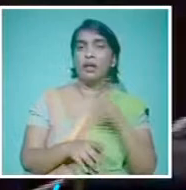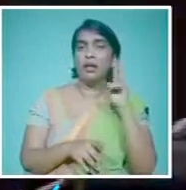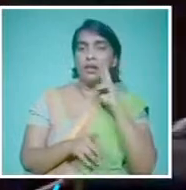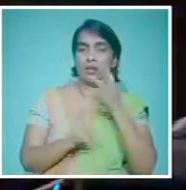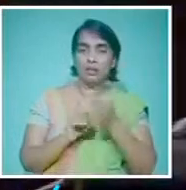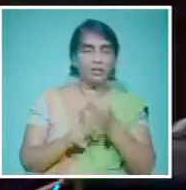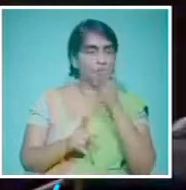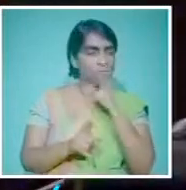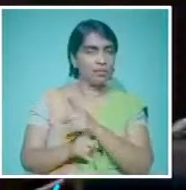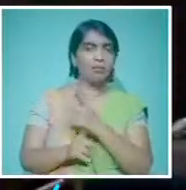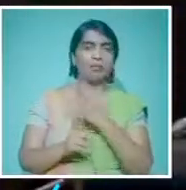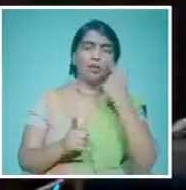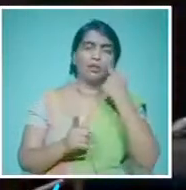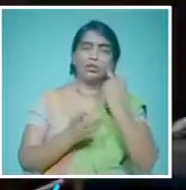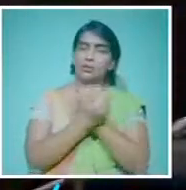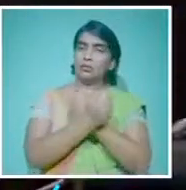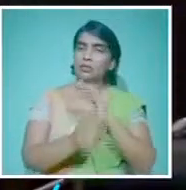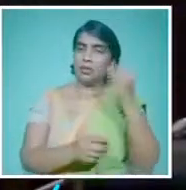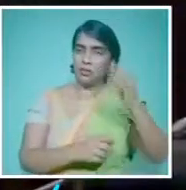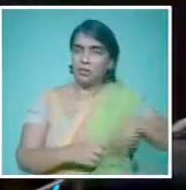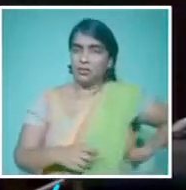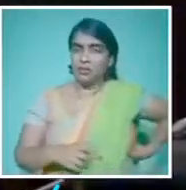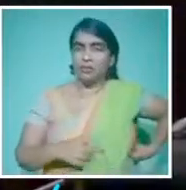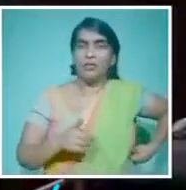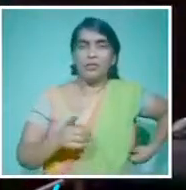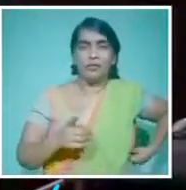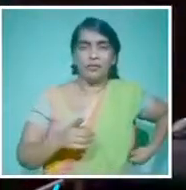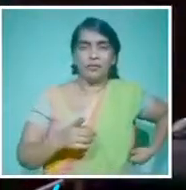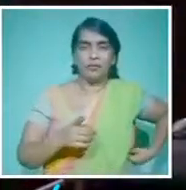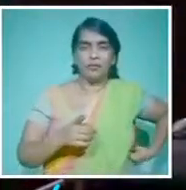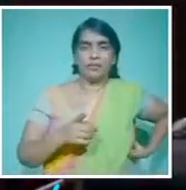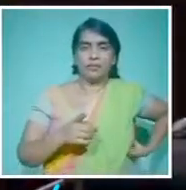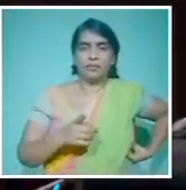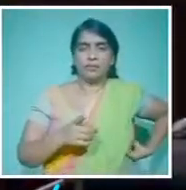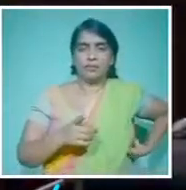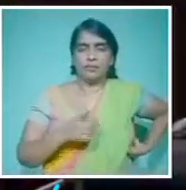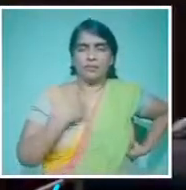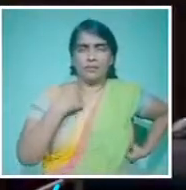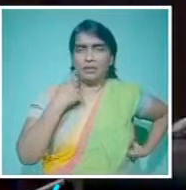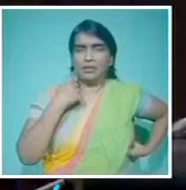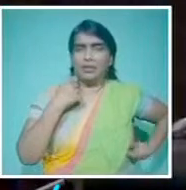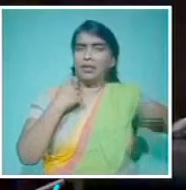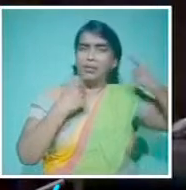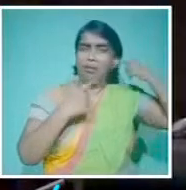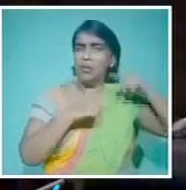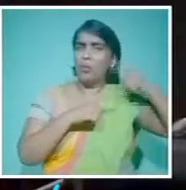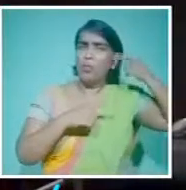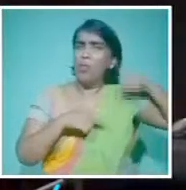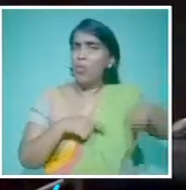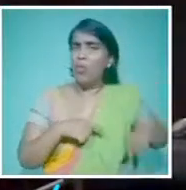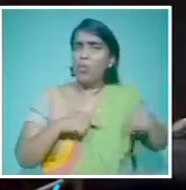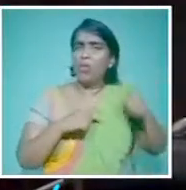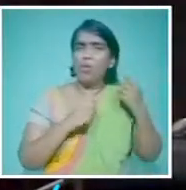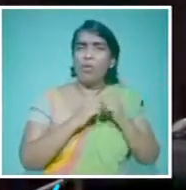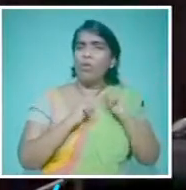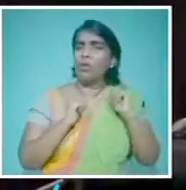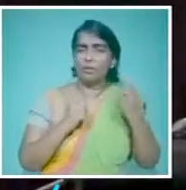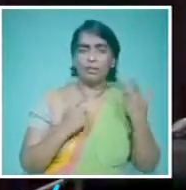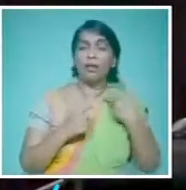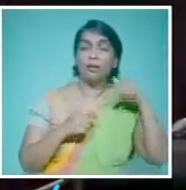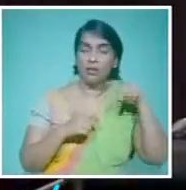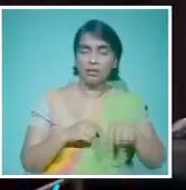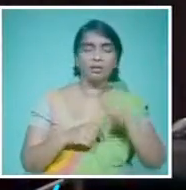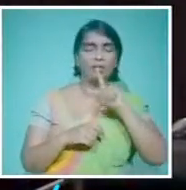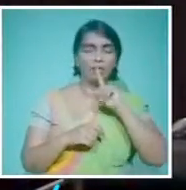වික්‍රමසිංහ ජනාධිපතිතුමා එතන සමාවරන් දුන්නා. ඉතින් ඒ නිසා අපිට තේරෙන්නේ නැහැ මේකේ මොකද්ද කියන එක. හැබැයි අපි එකක් කියනවා. අපි